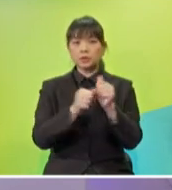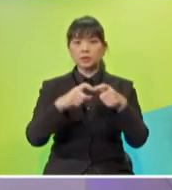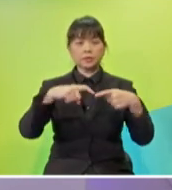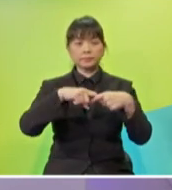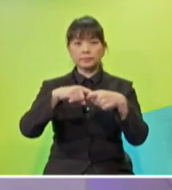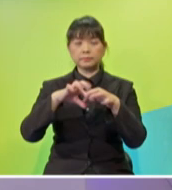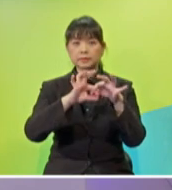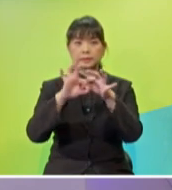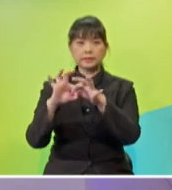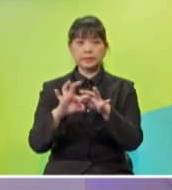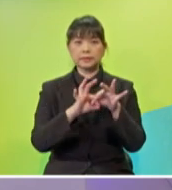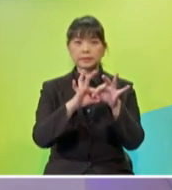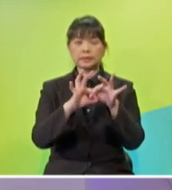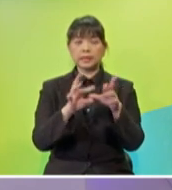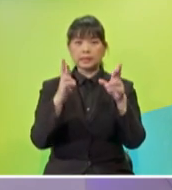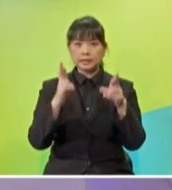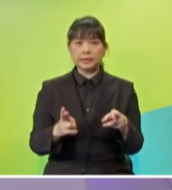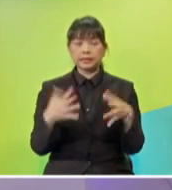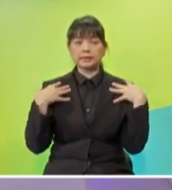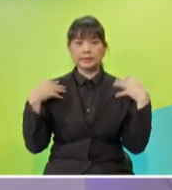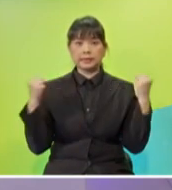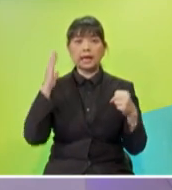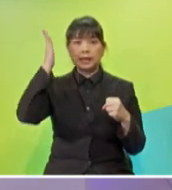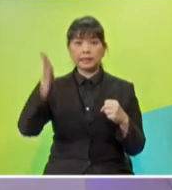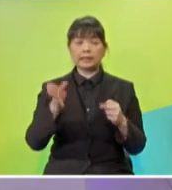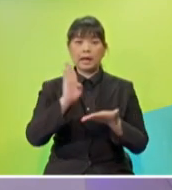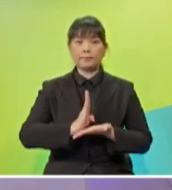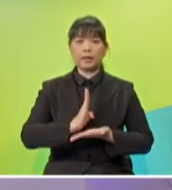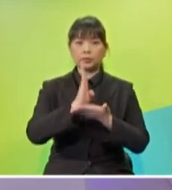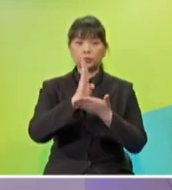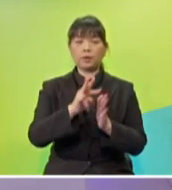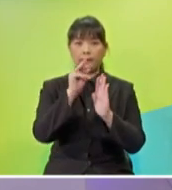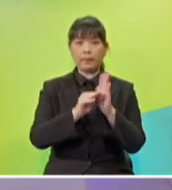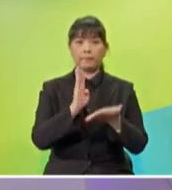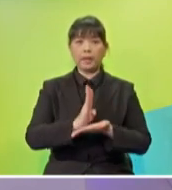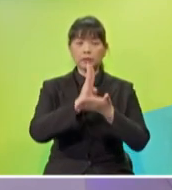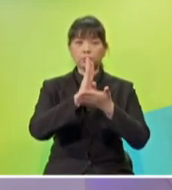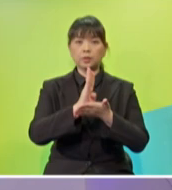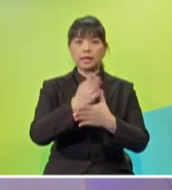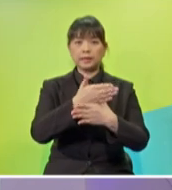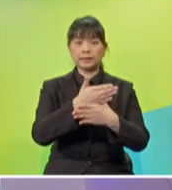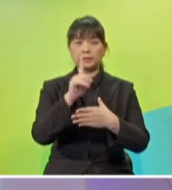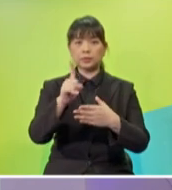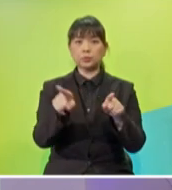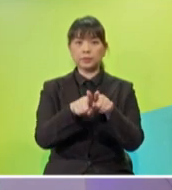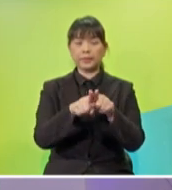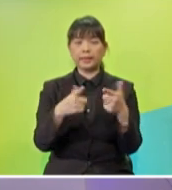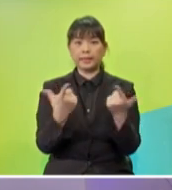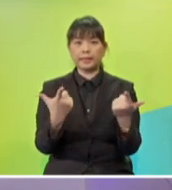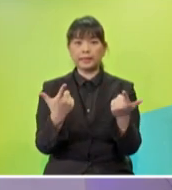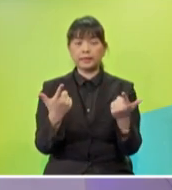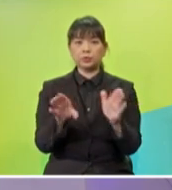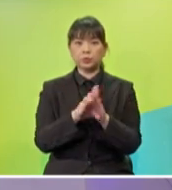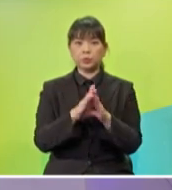akan bantu membantu antar satu sama lain contohnya kita melakukan kecil